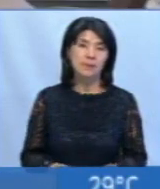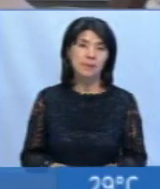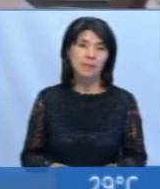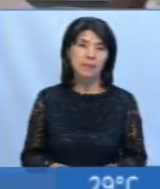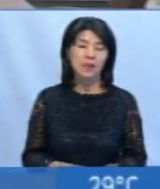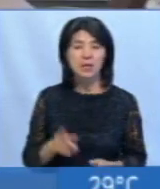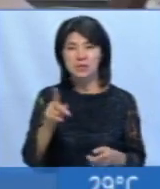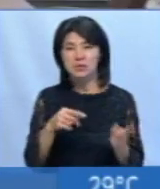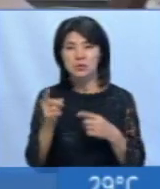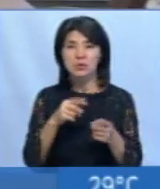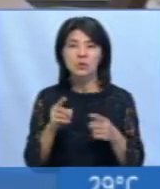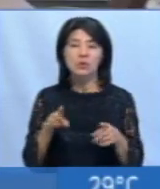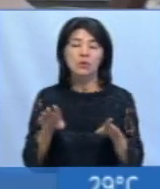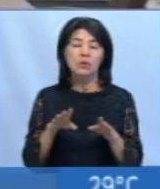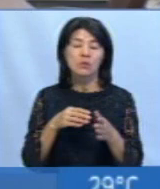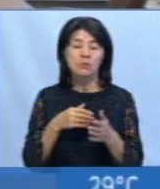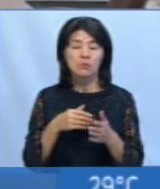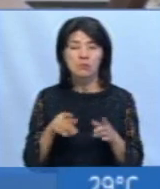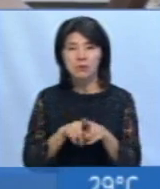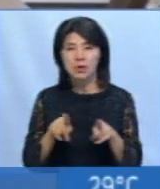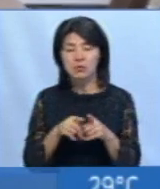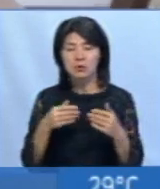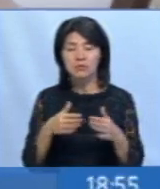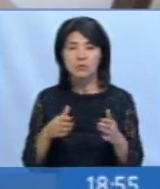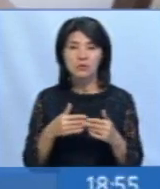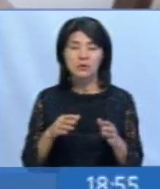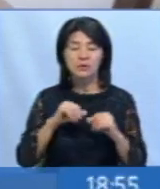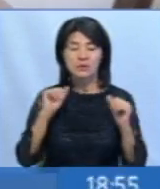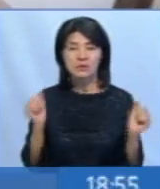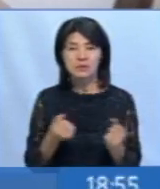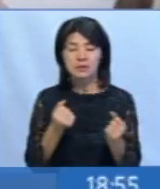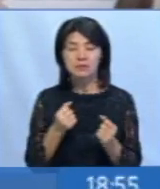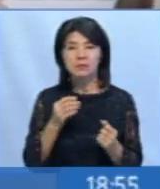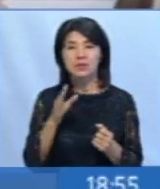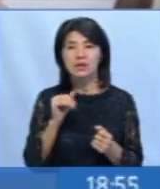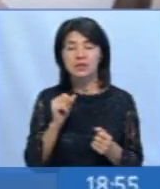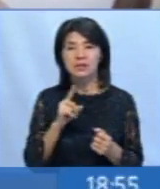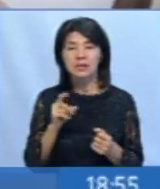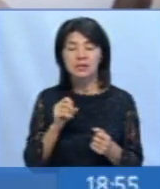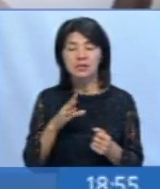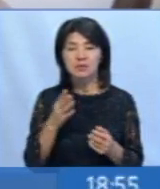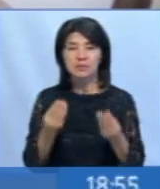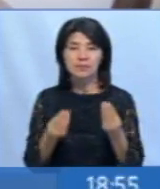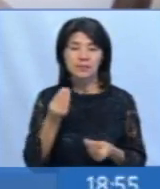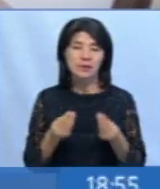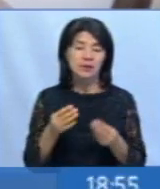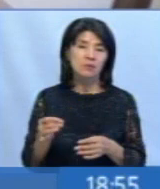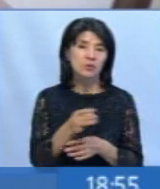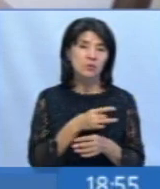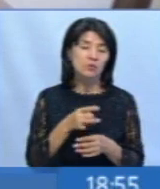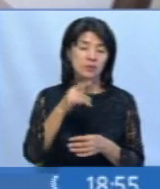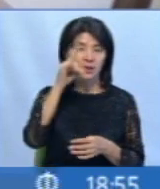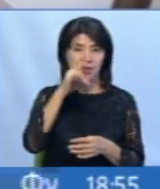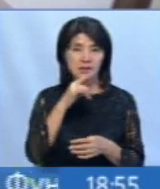друга похожи. Единственное, это выпущенные банкноты, посвященные 7-м зимним азиатским играм в Республике Казахстан. Отличие от них